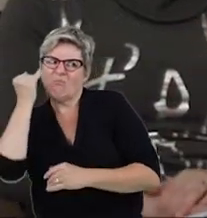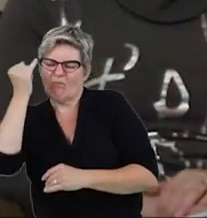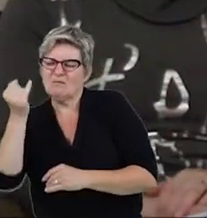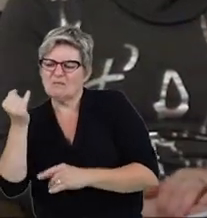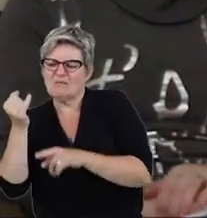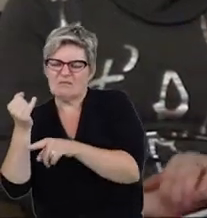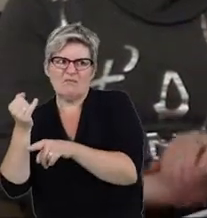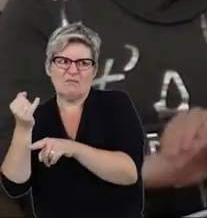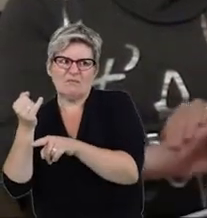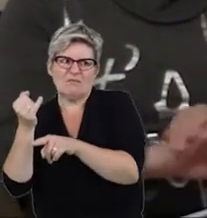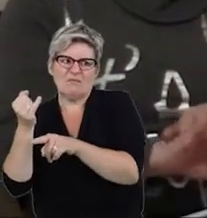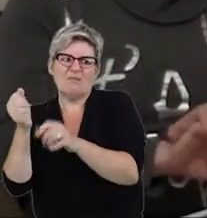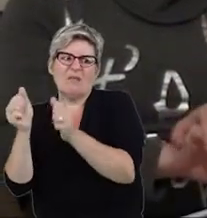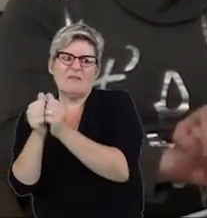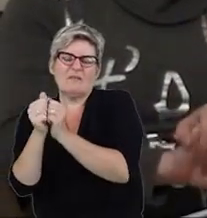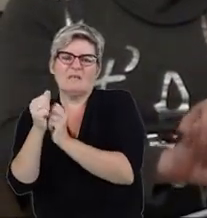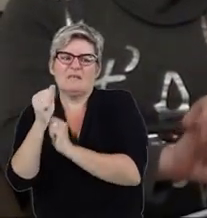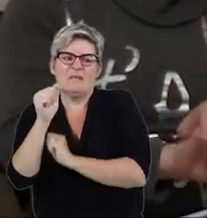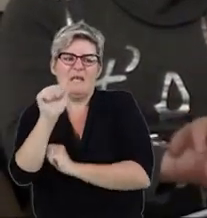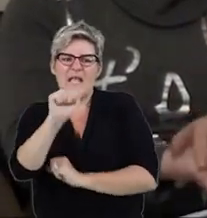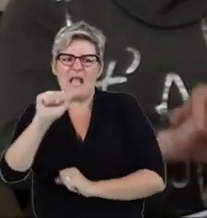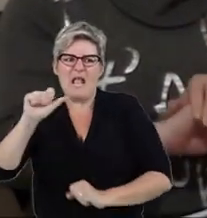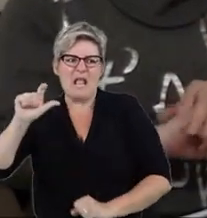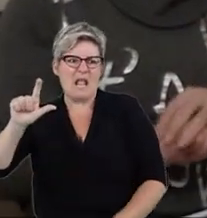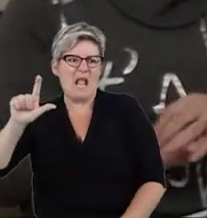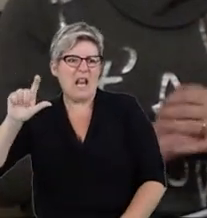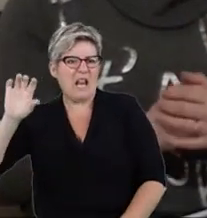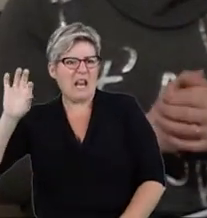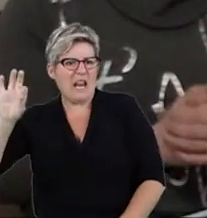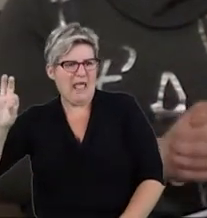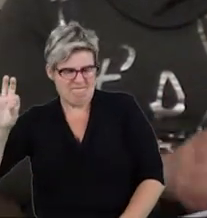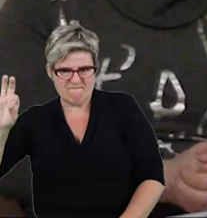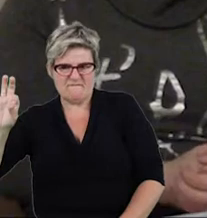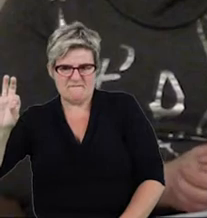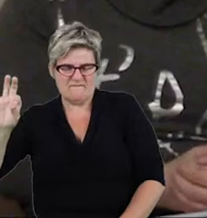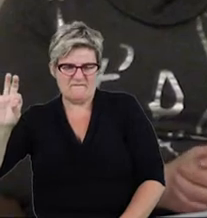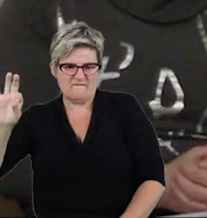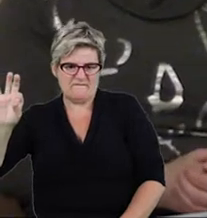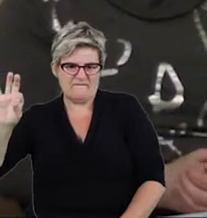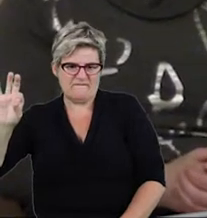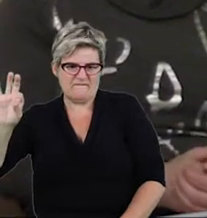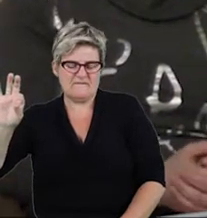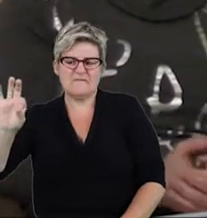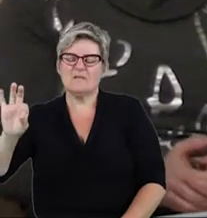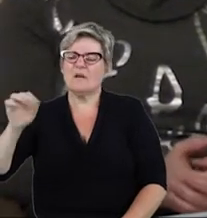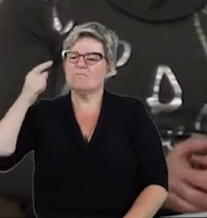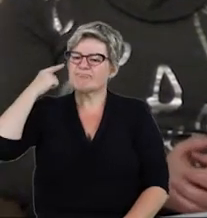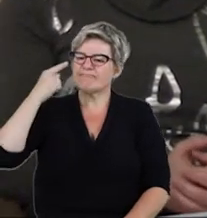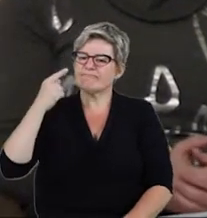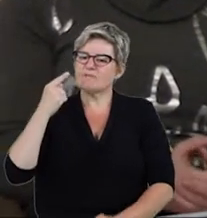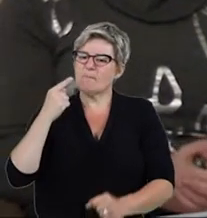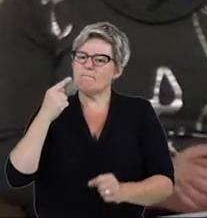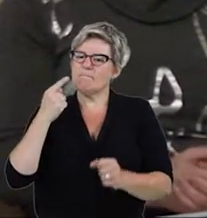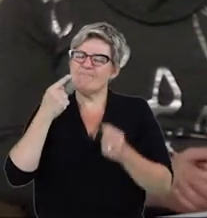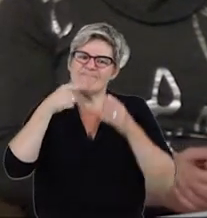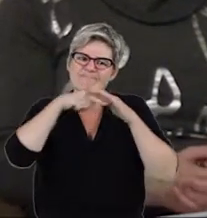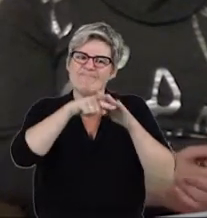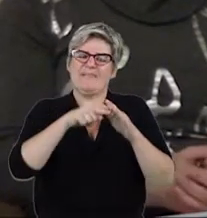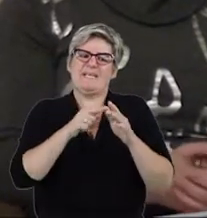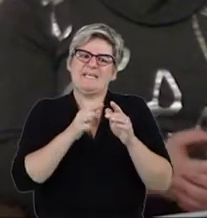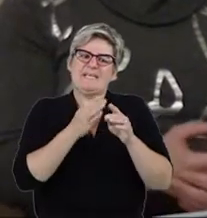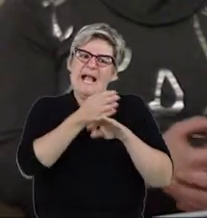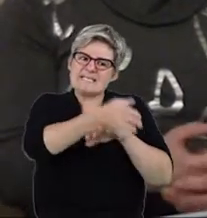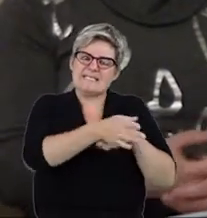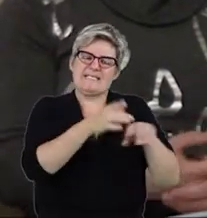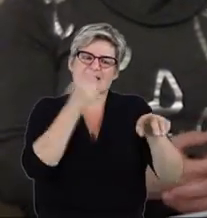que ce serait une bonne idée de la mettre avec les ALF parce qu'elle aurait plus d'accès, disons, au